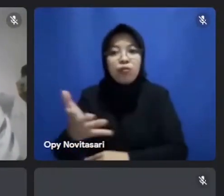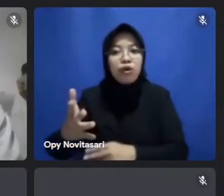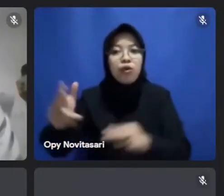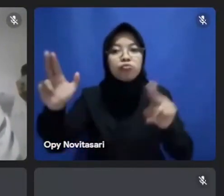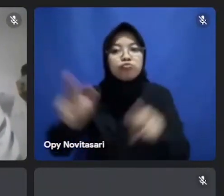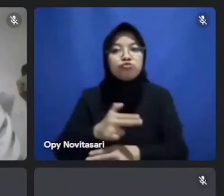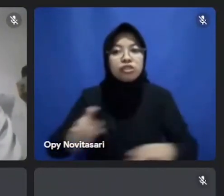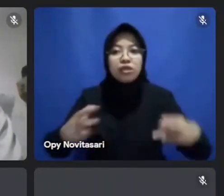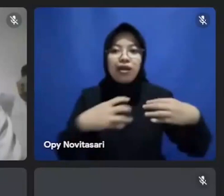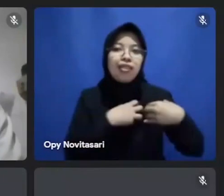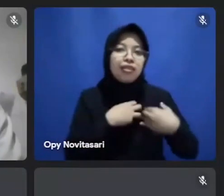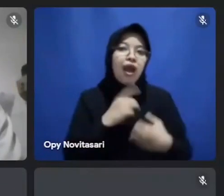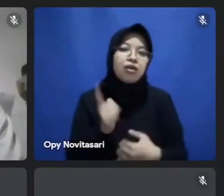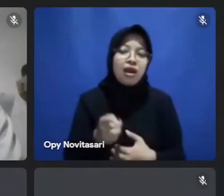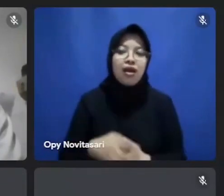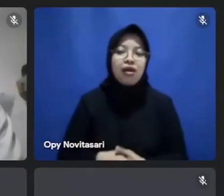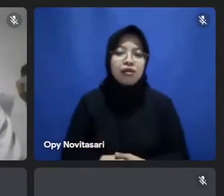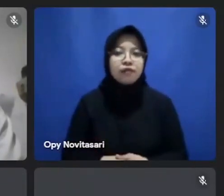apapun